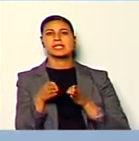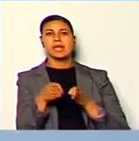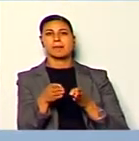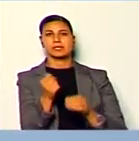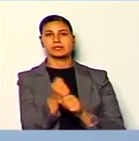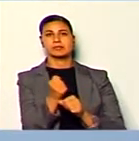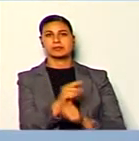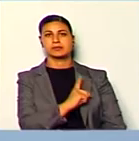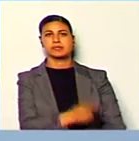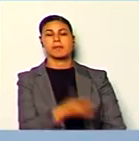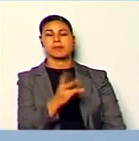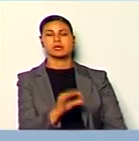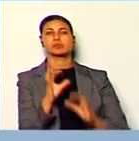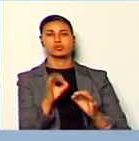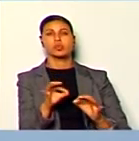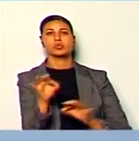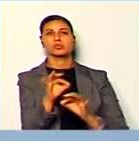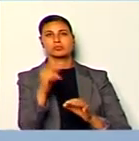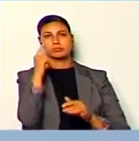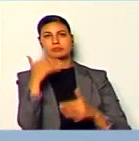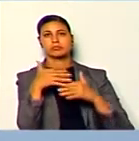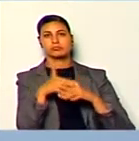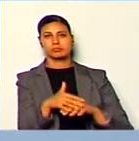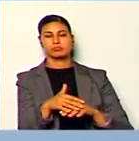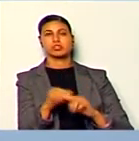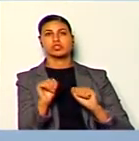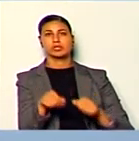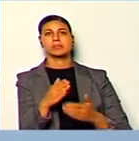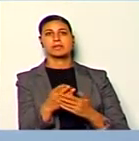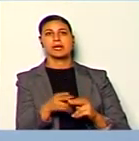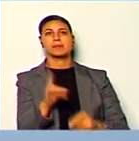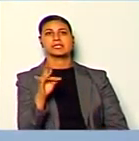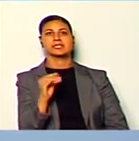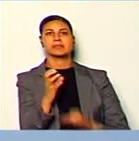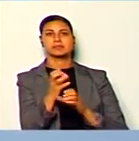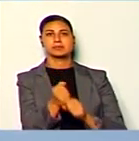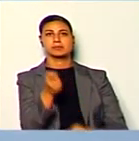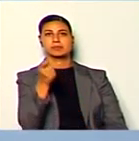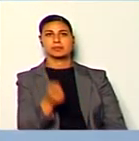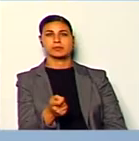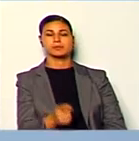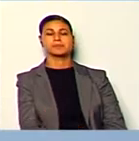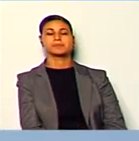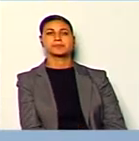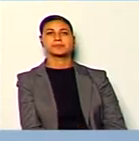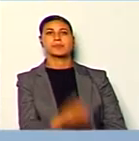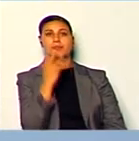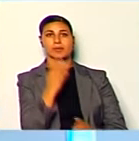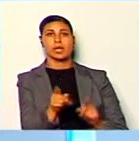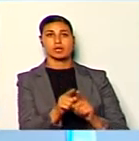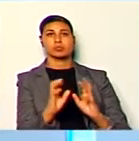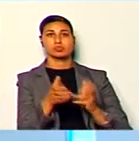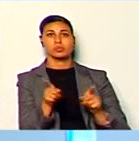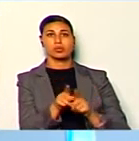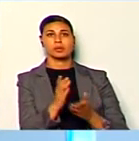magram sori sainjiro teknikuri gadatsqveti შესაძლებელია ამ რისკების მინიმუმამდე დაყვანა. არსებობს სოფლიოში ასეთი